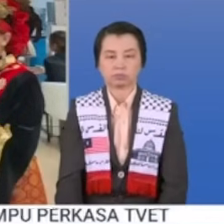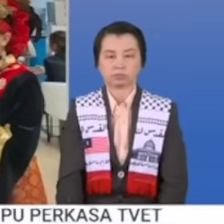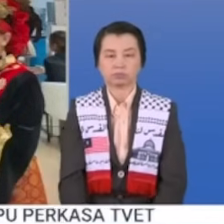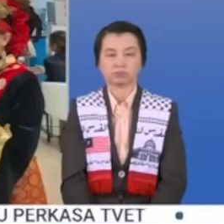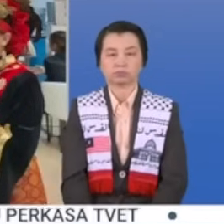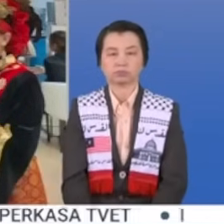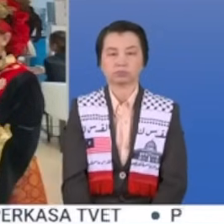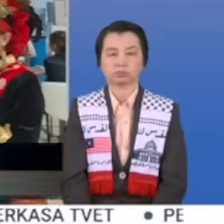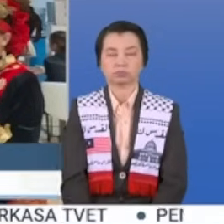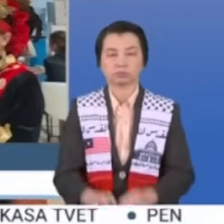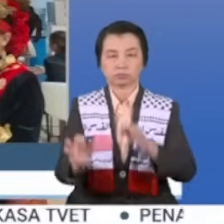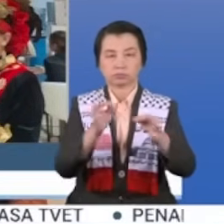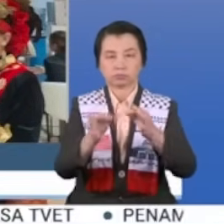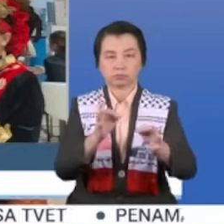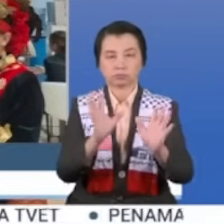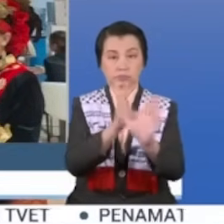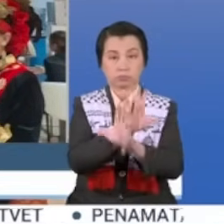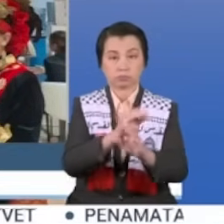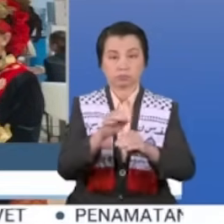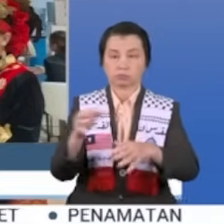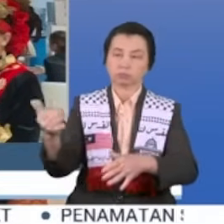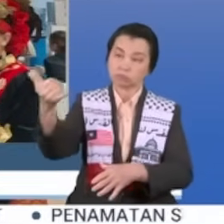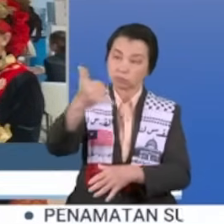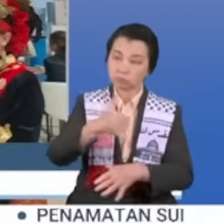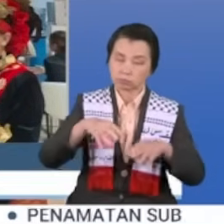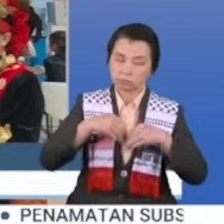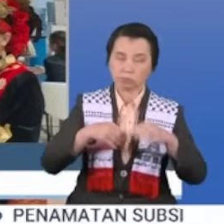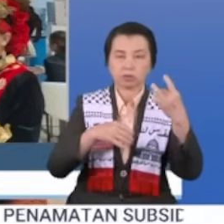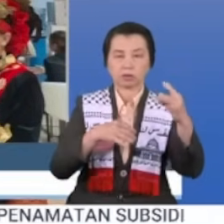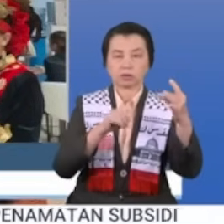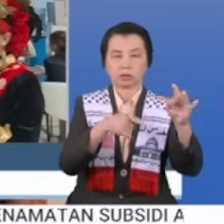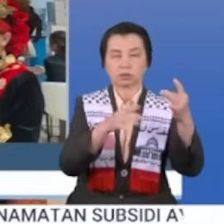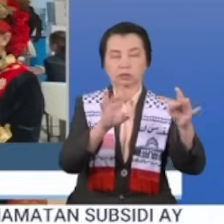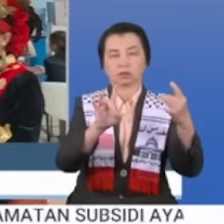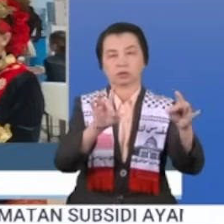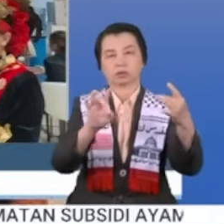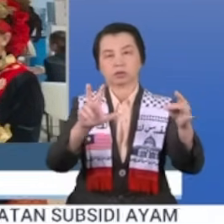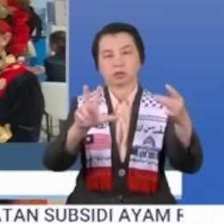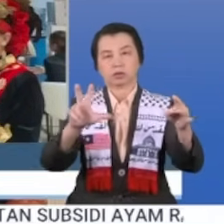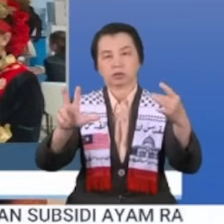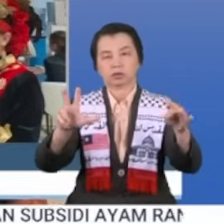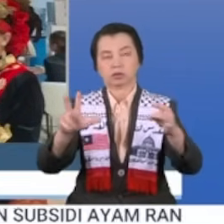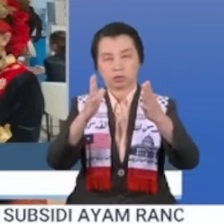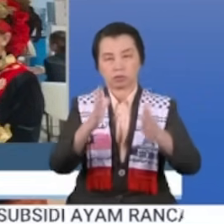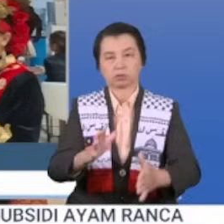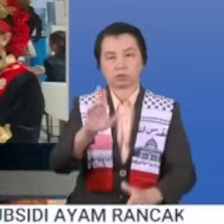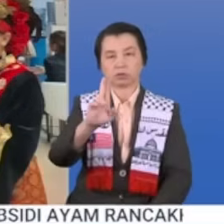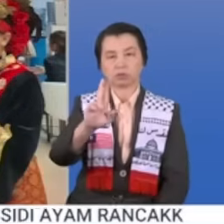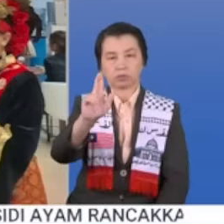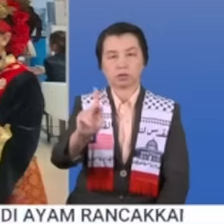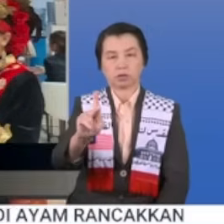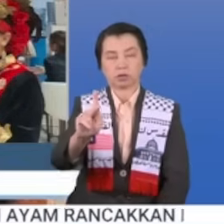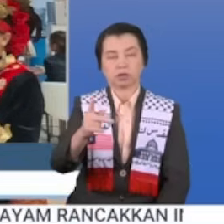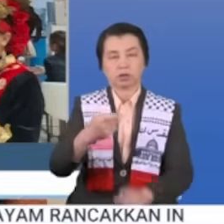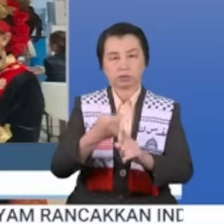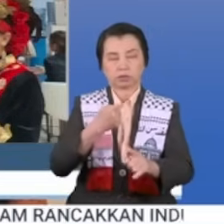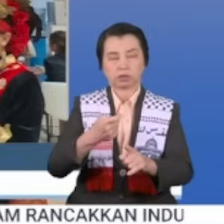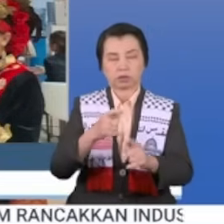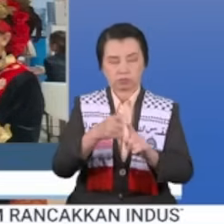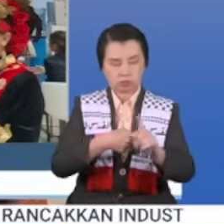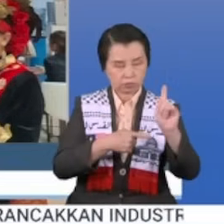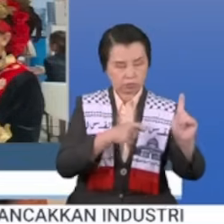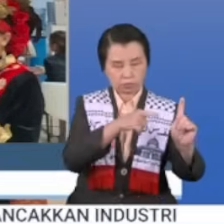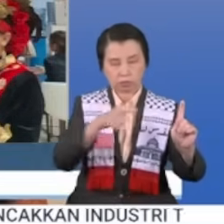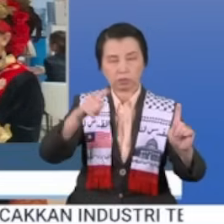Sarawak jelasnya Sarawak telah menerima kedatangan 18,833 Pelawat dari UK daripada Januari